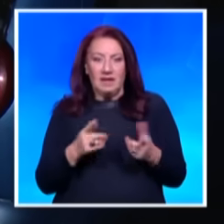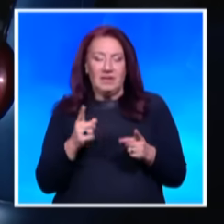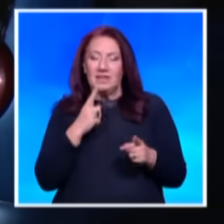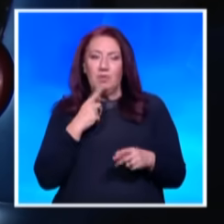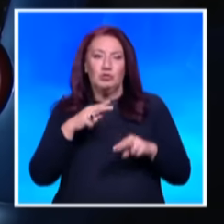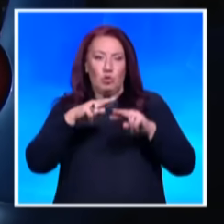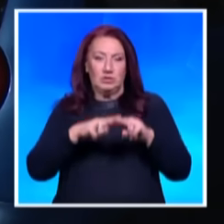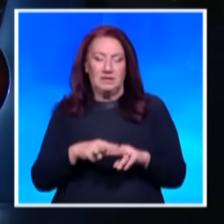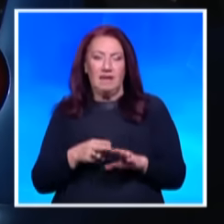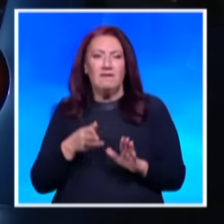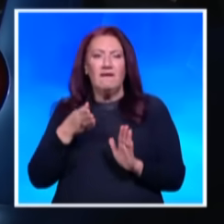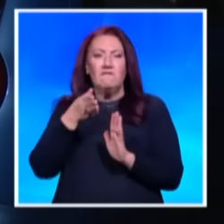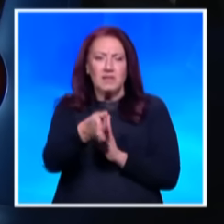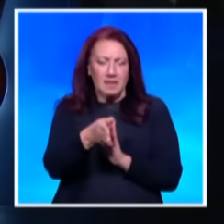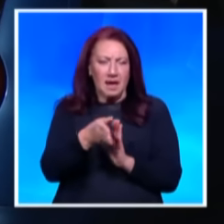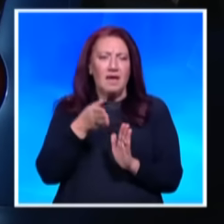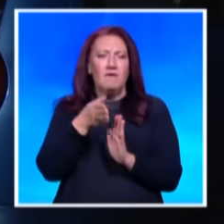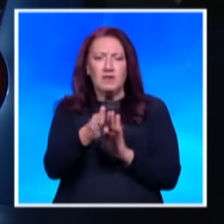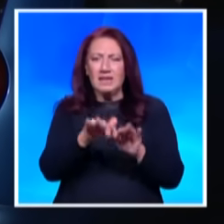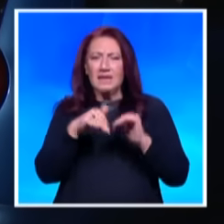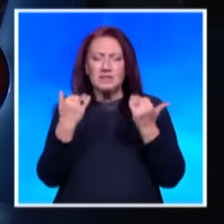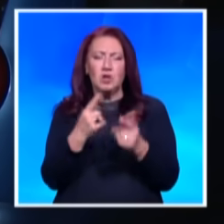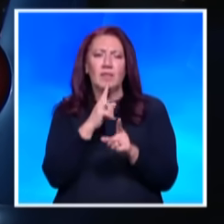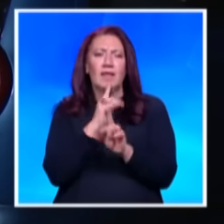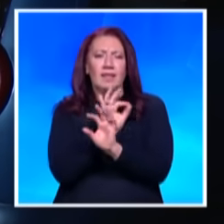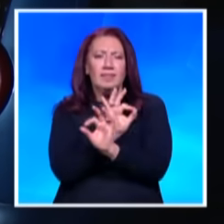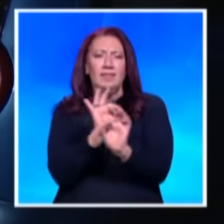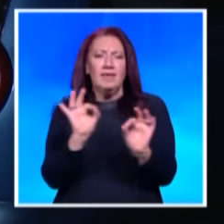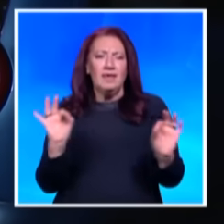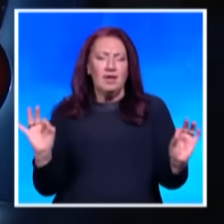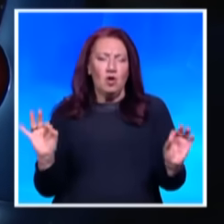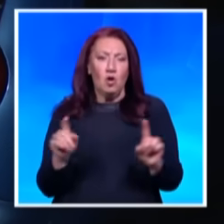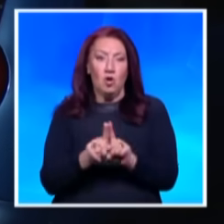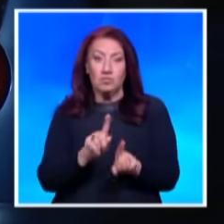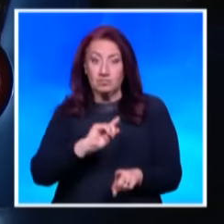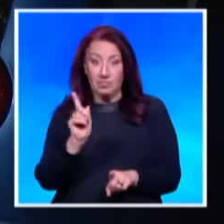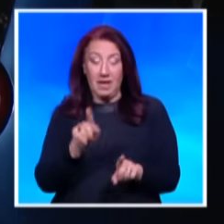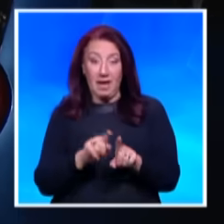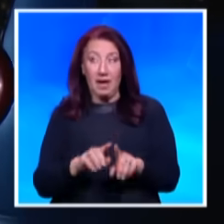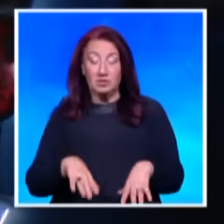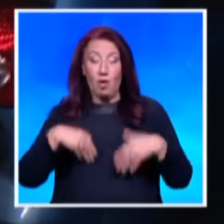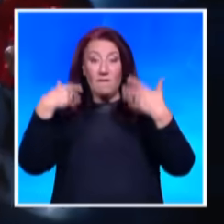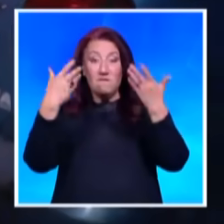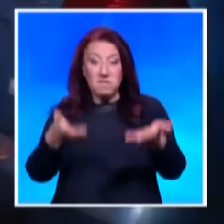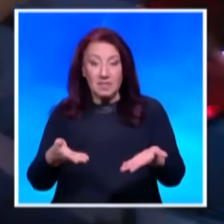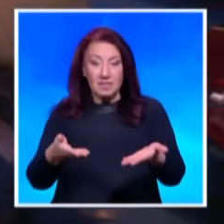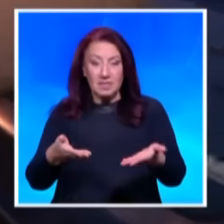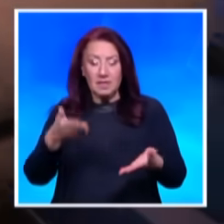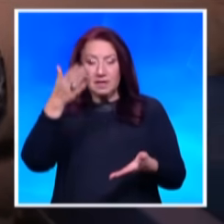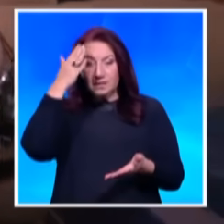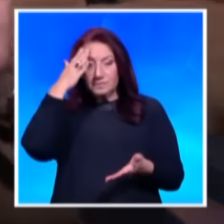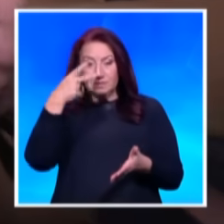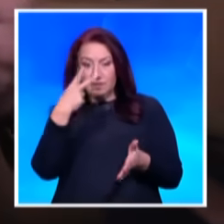останем вътре, защото вътре е тихо и спокойно, за тотален контраст за това, което се случва отвън. Само ще ви покажа един от